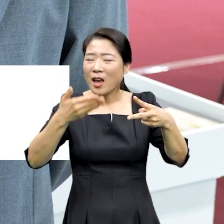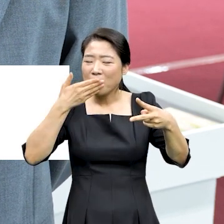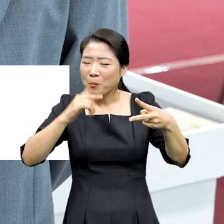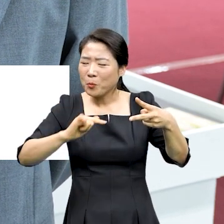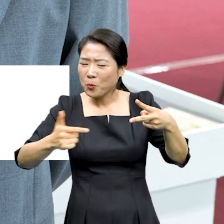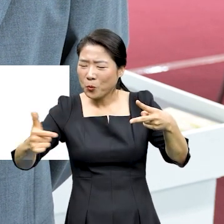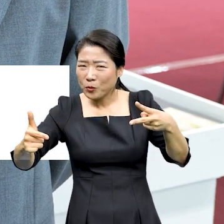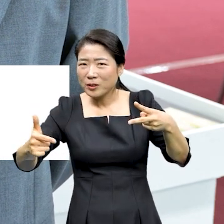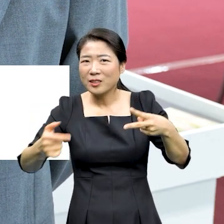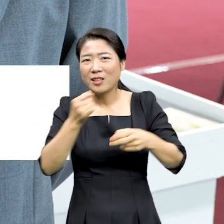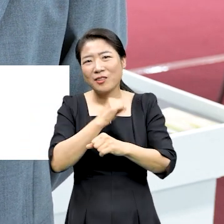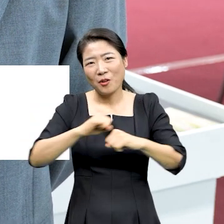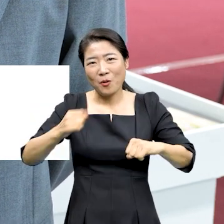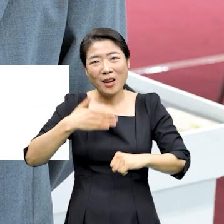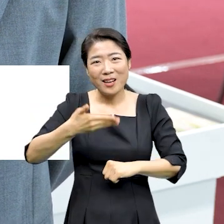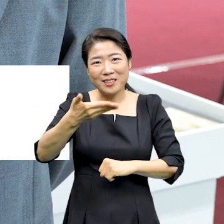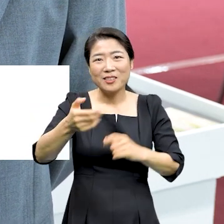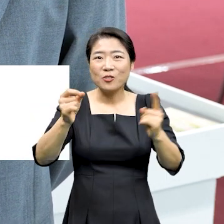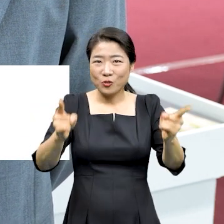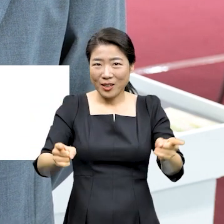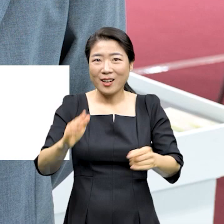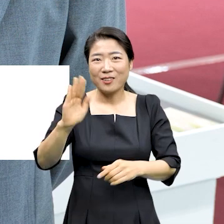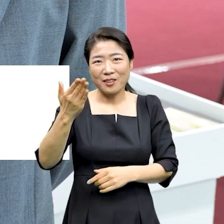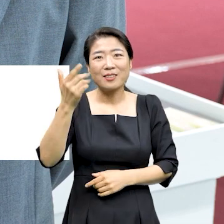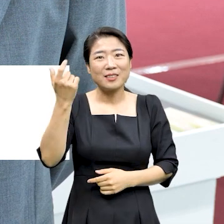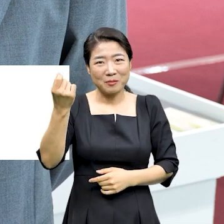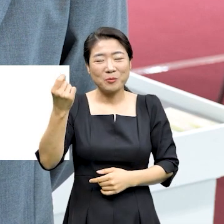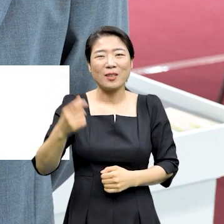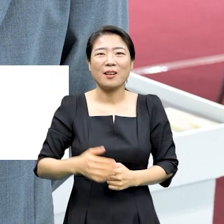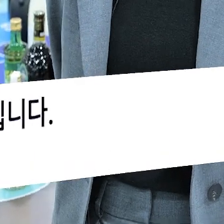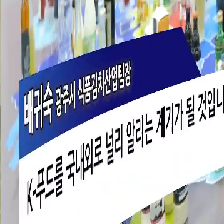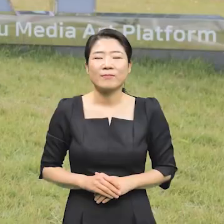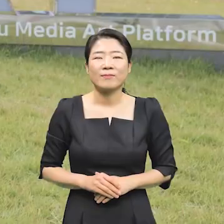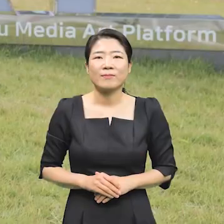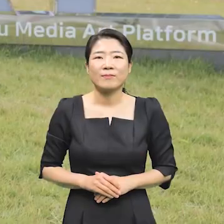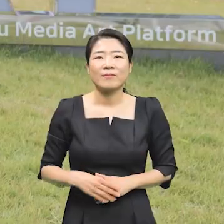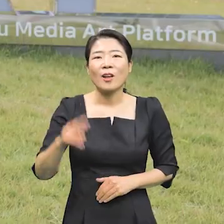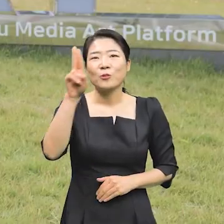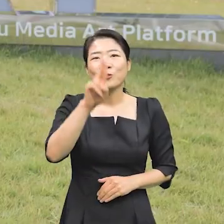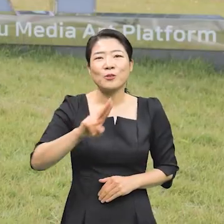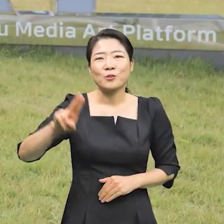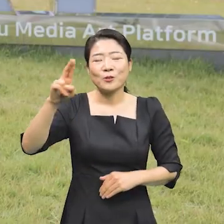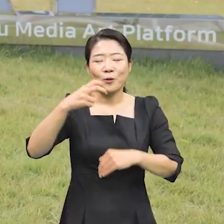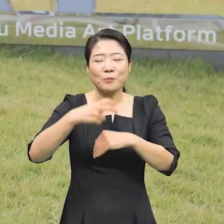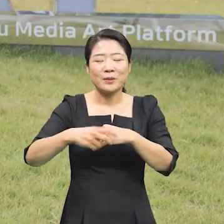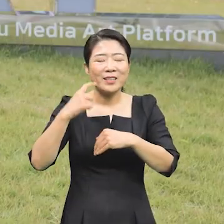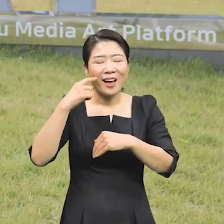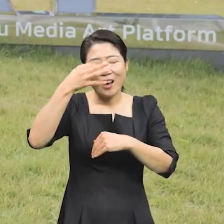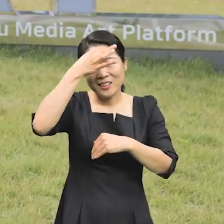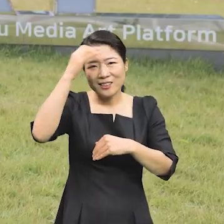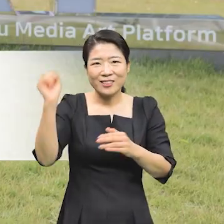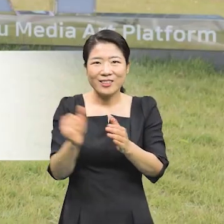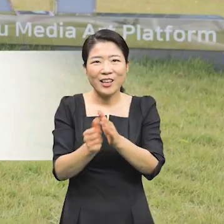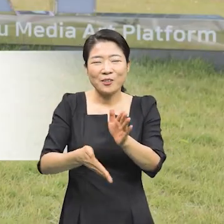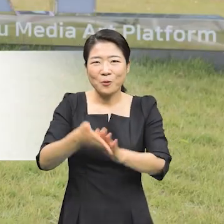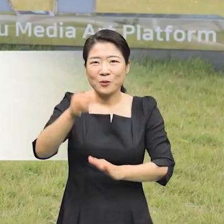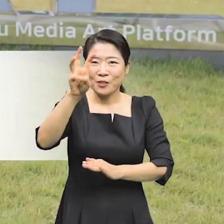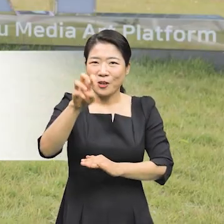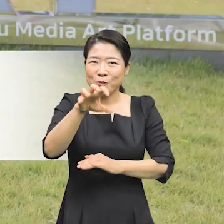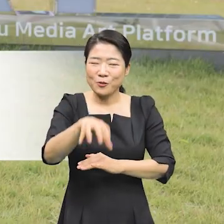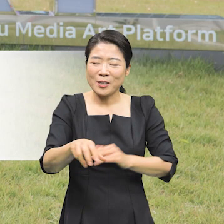K-푸드를 국내외로 널리 알리는 계기가 될 것입니다. 유네스코 미디어아트 창의도시 광주에서